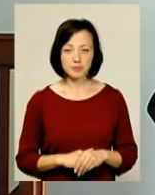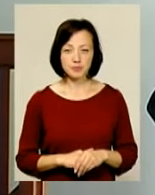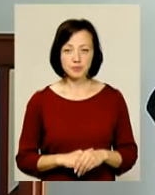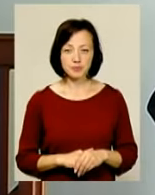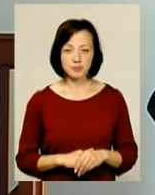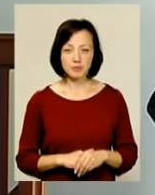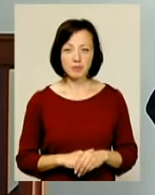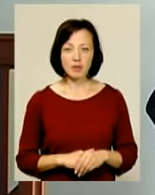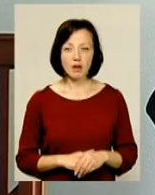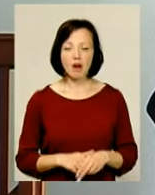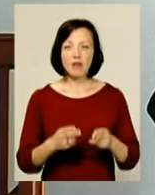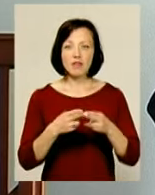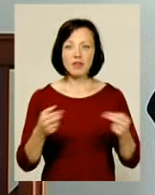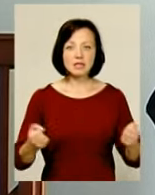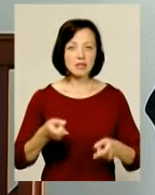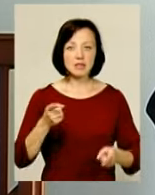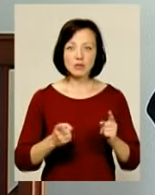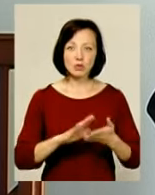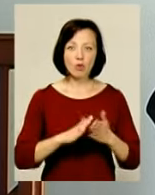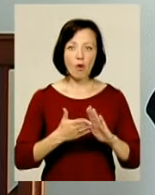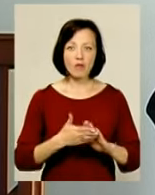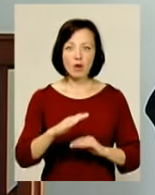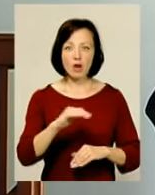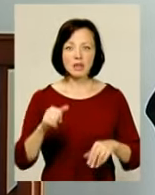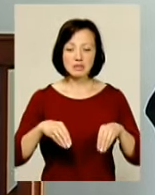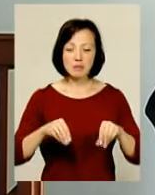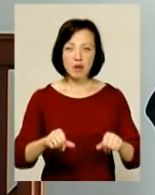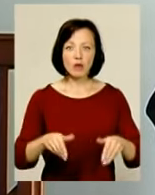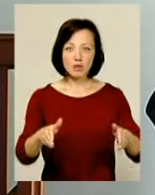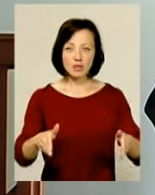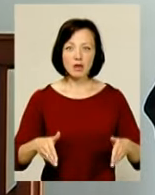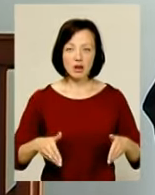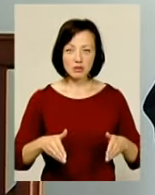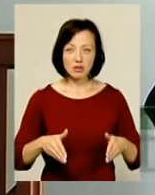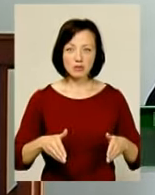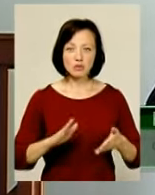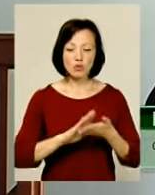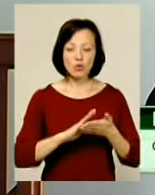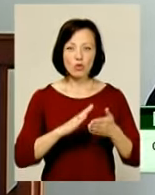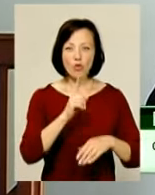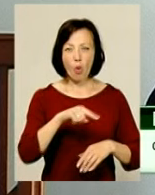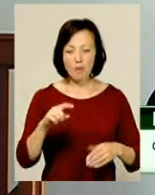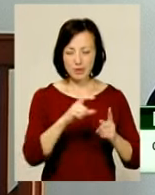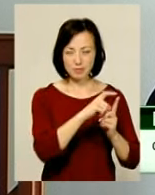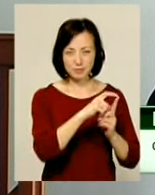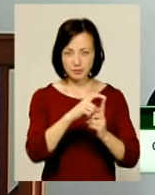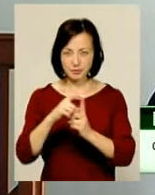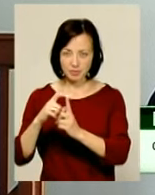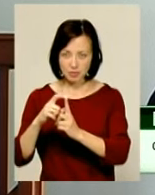Визнати недійсний договір оренди земельної ділянки номер 96-01-2013